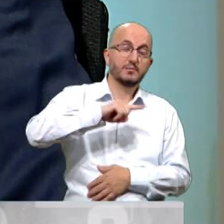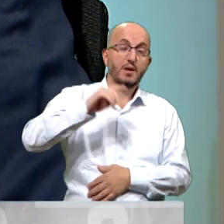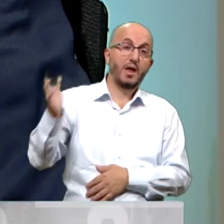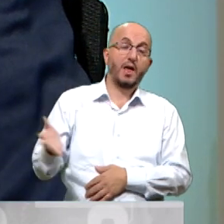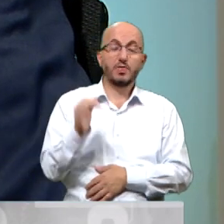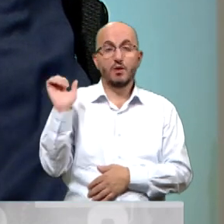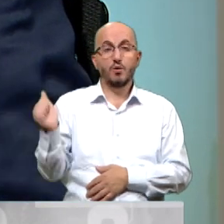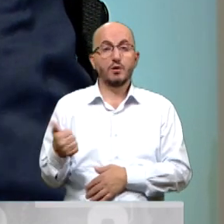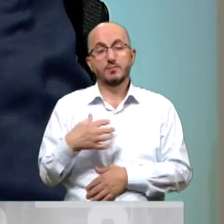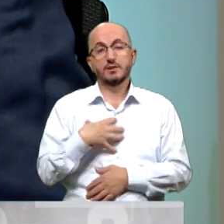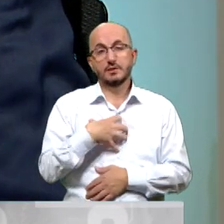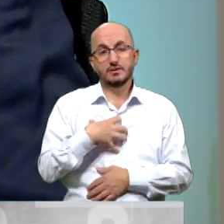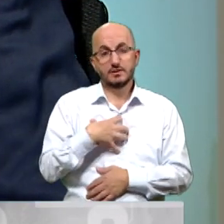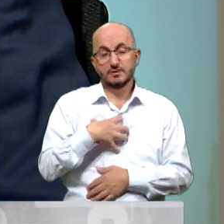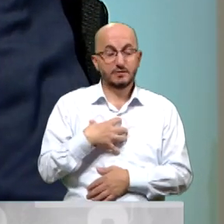en önemli dini,